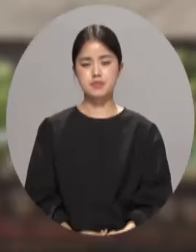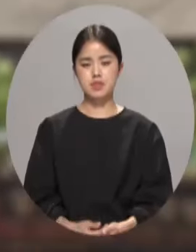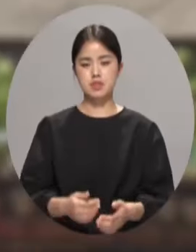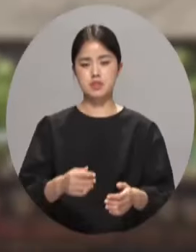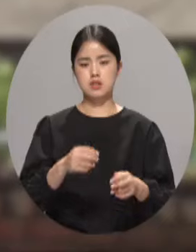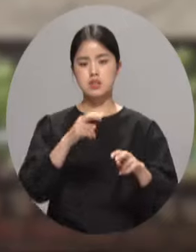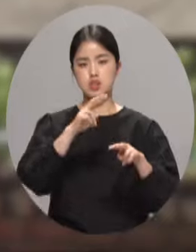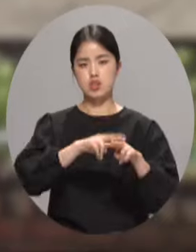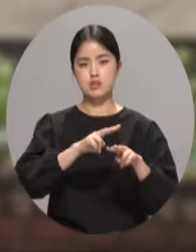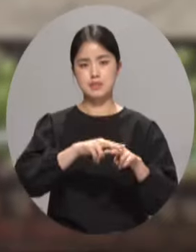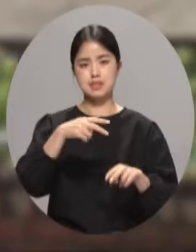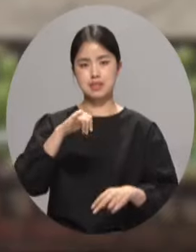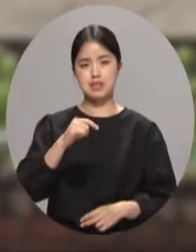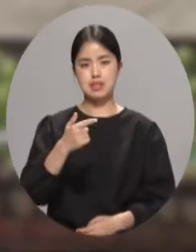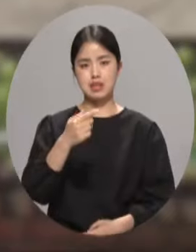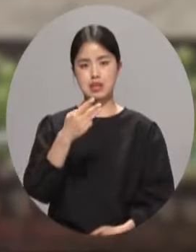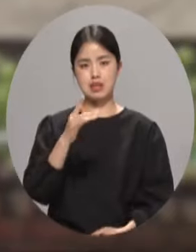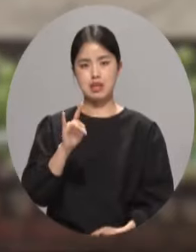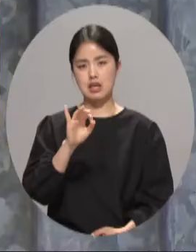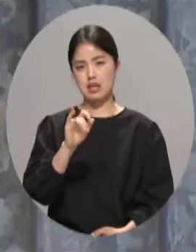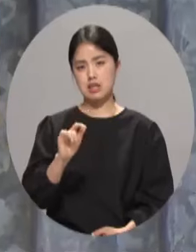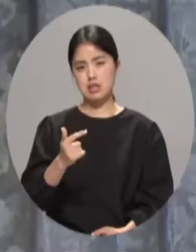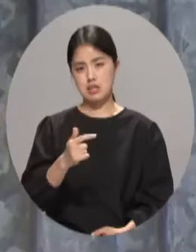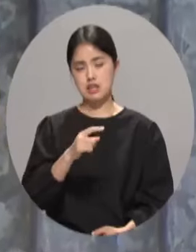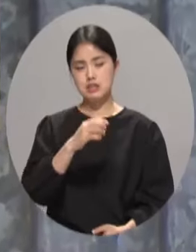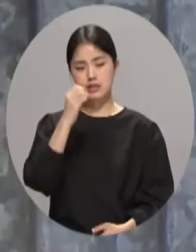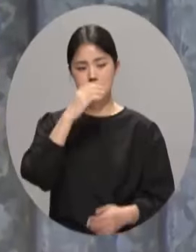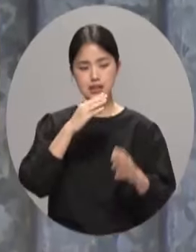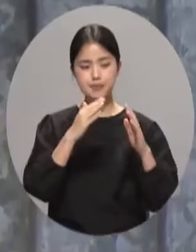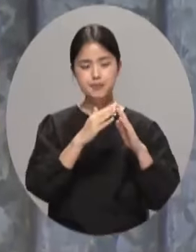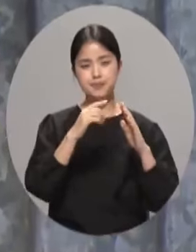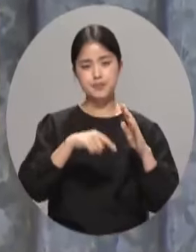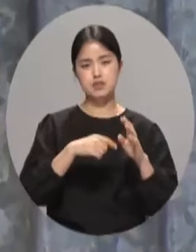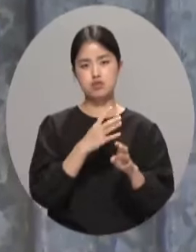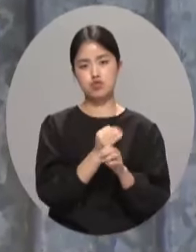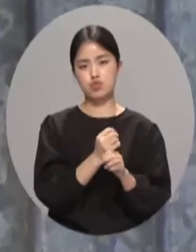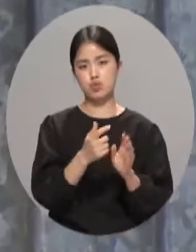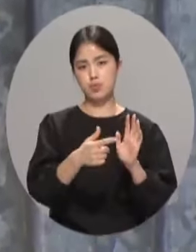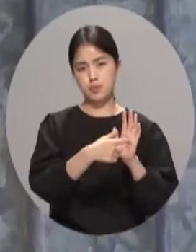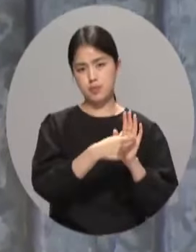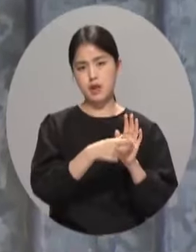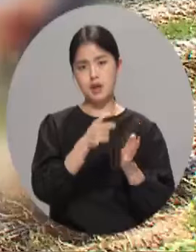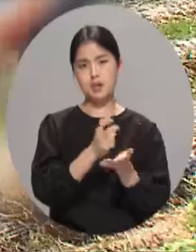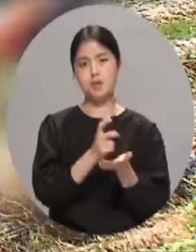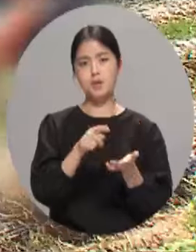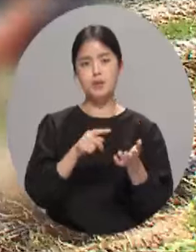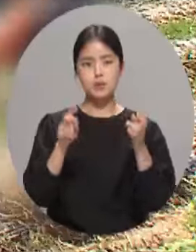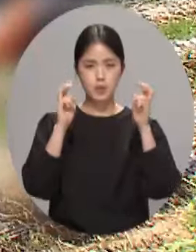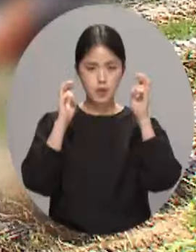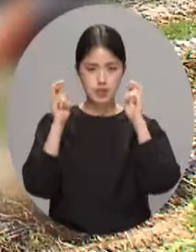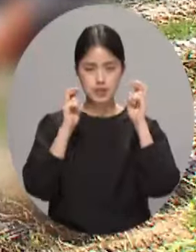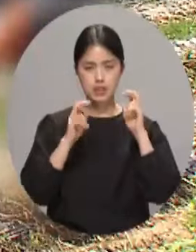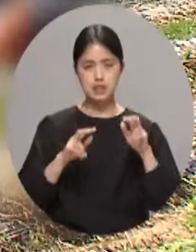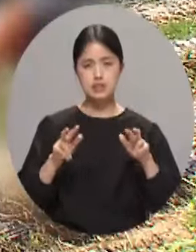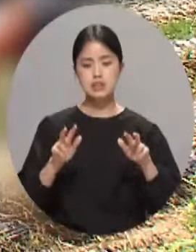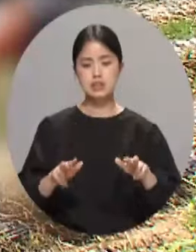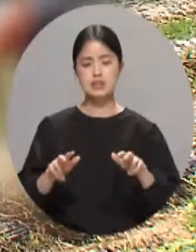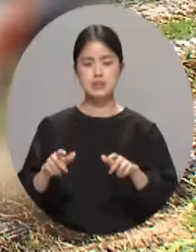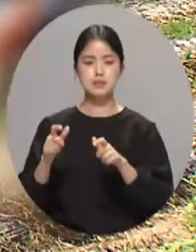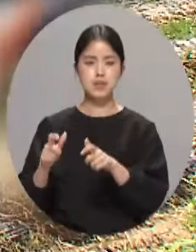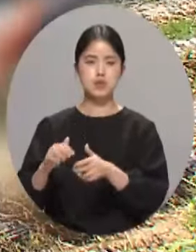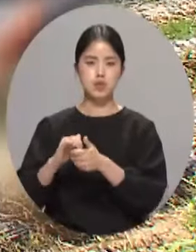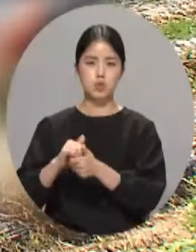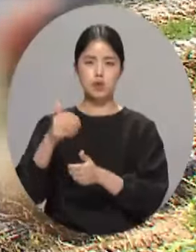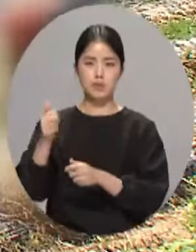정읍시 신태인읍, 한 평범한 주택에 주소지를 두고 있는 농업회사 법인. 현재